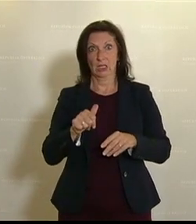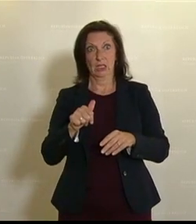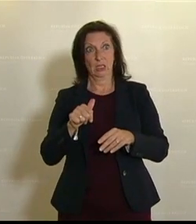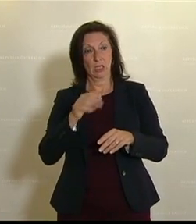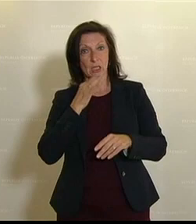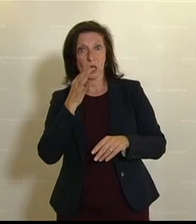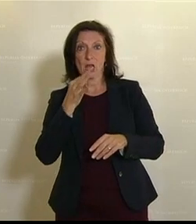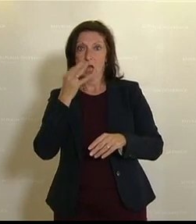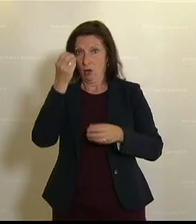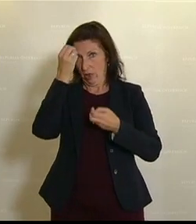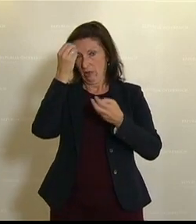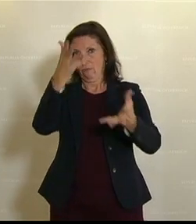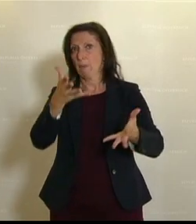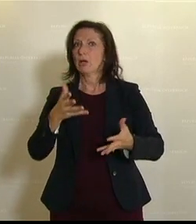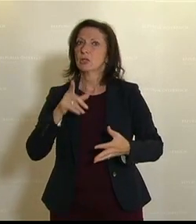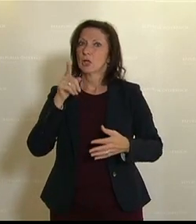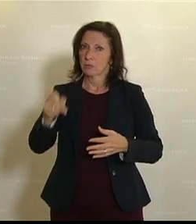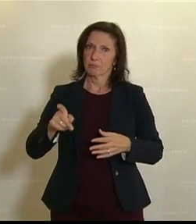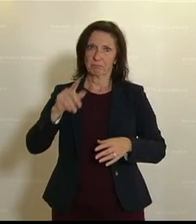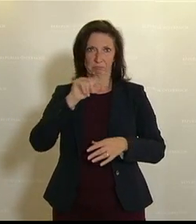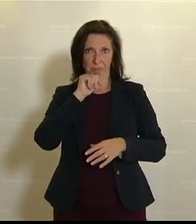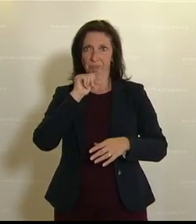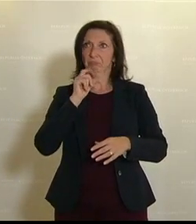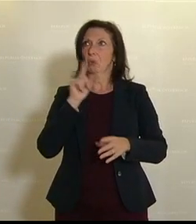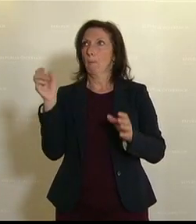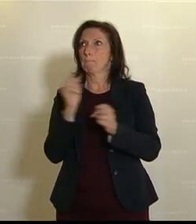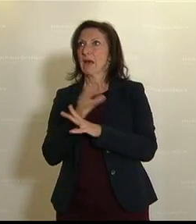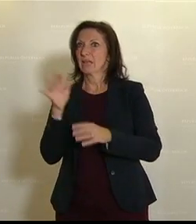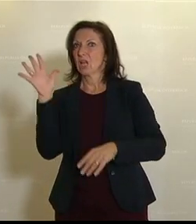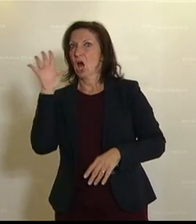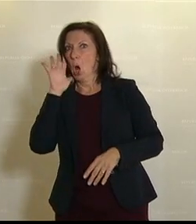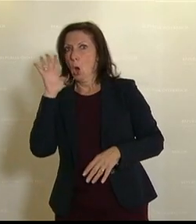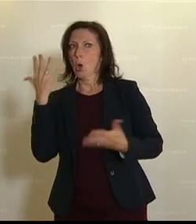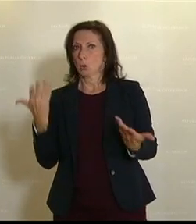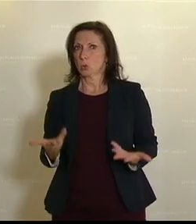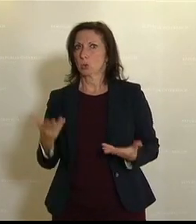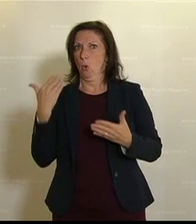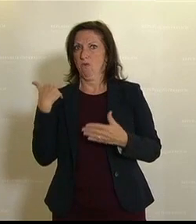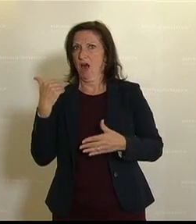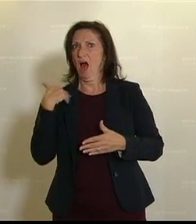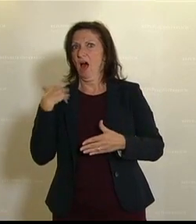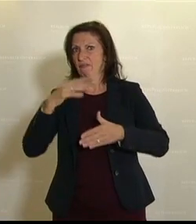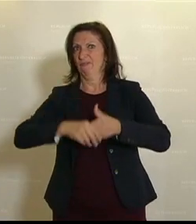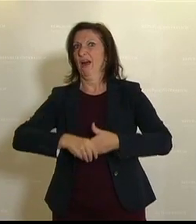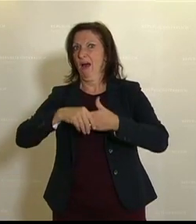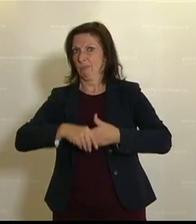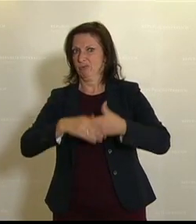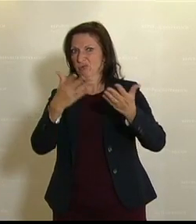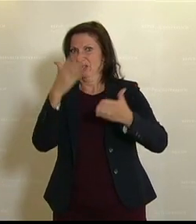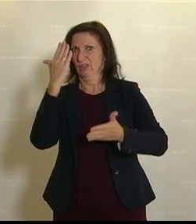dem sprichwörtlichen Fußtritt und teilweise chaotischen Zuständen aus Ihrem Dienst verabschiedet wurden. Aber jetzt zum